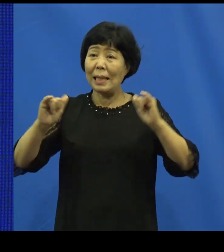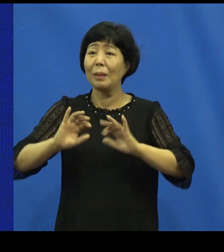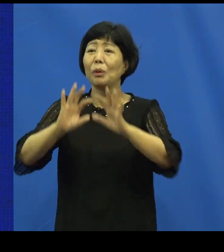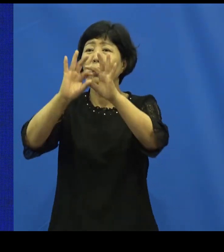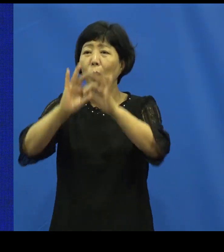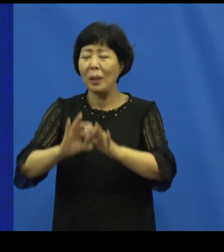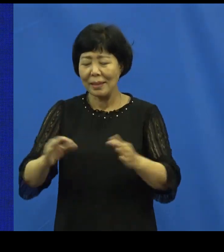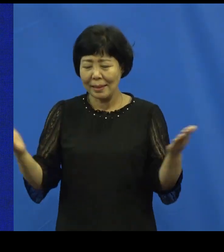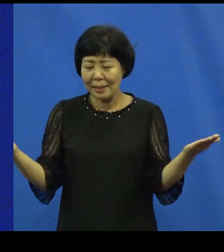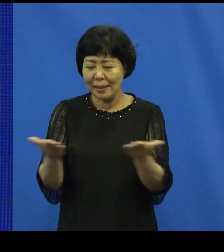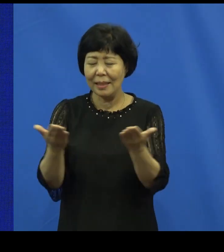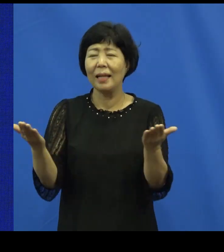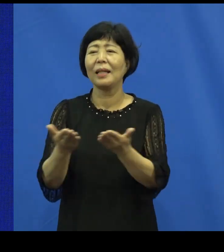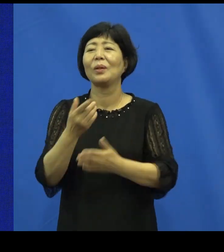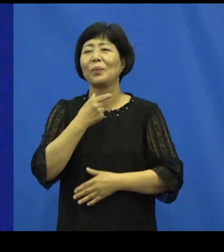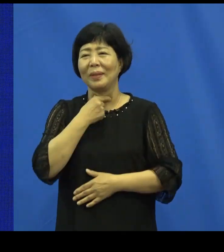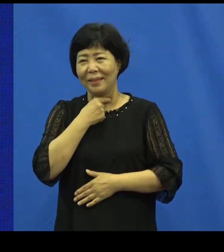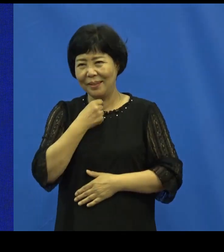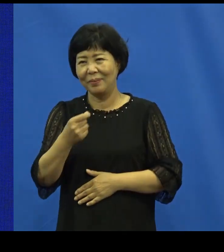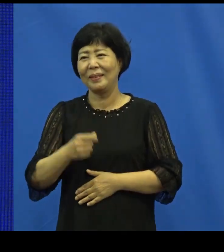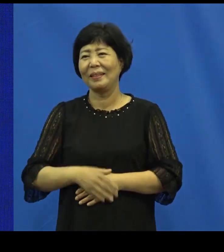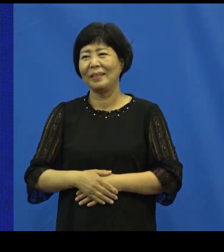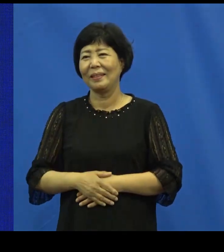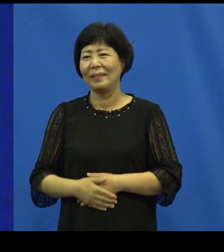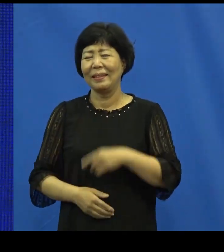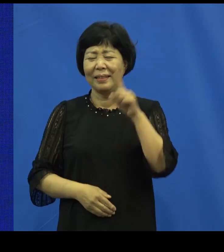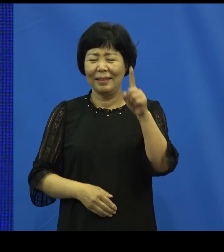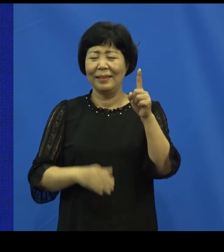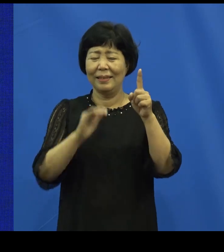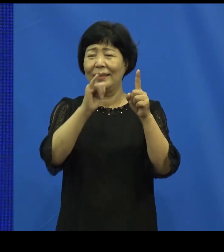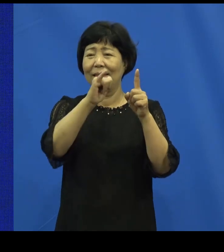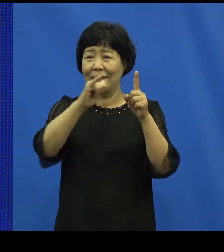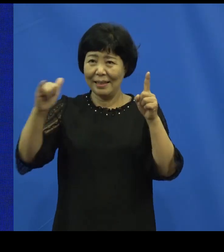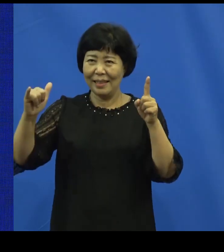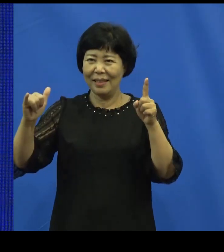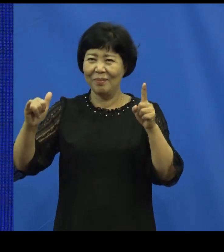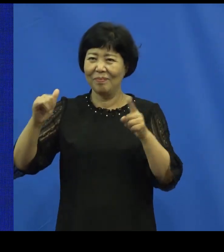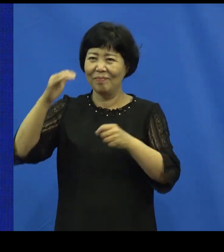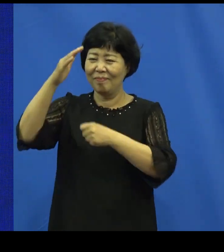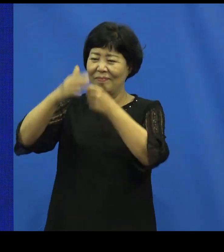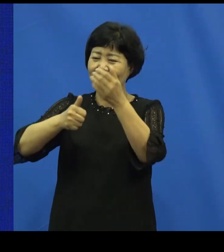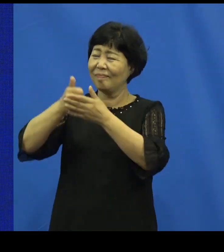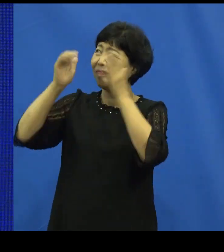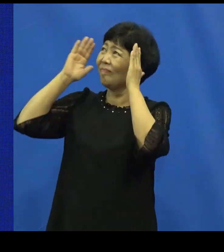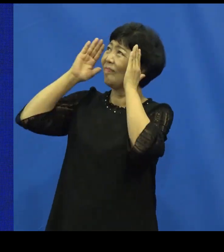많은 사람이 아니라 단 한 사람, 하나님의 손에 붙들려 있는 한 사람,